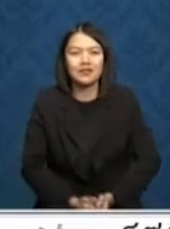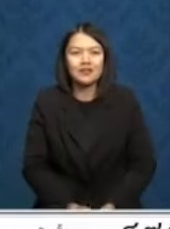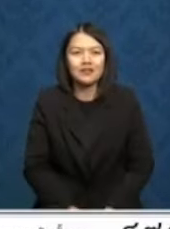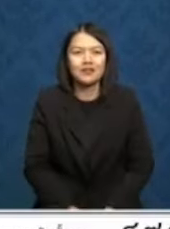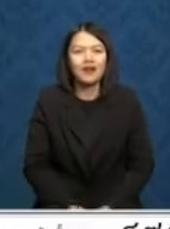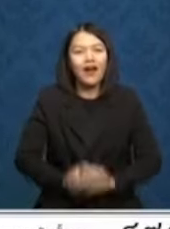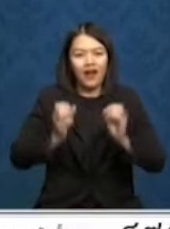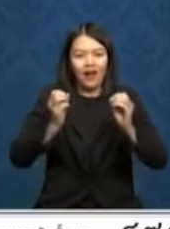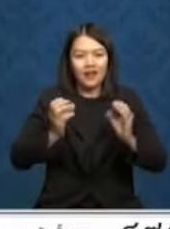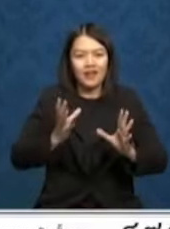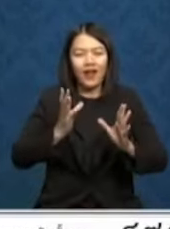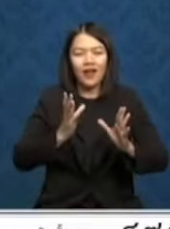ป็นอาจารย์ที่ได้รับการการันตีจากมหาวิทยาลัยชั้นนำนะคะซึ่งนะคะมีท่านนึงค่ะพูดเอาไว้น่า